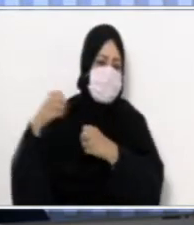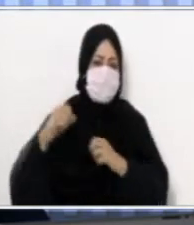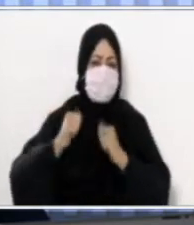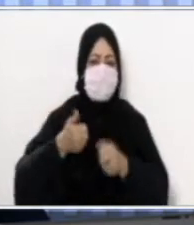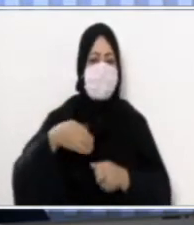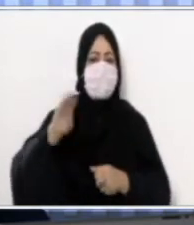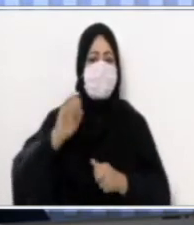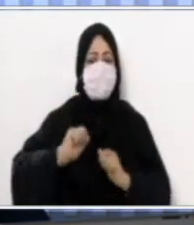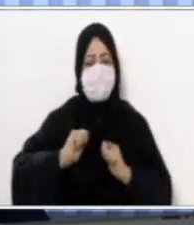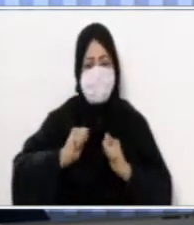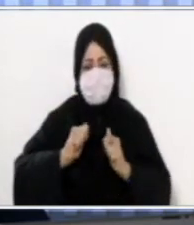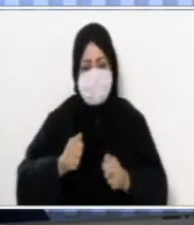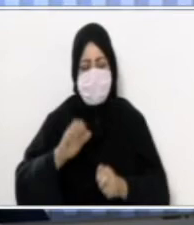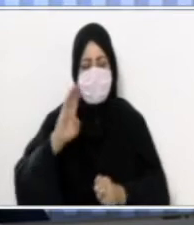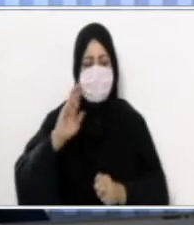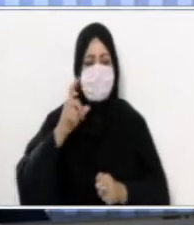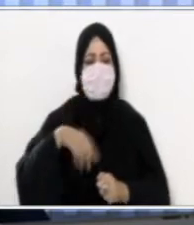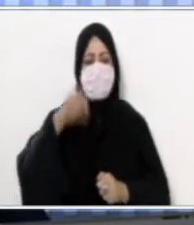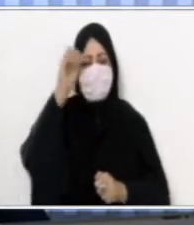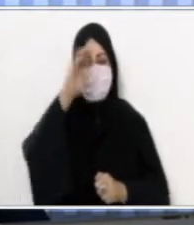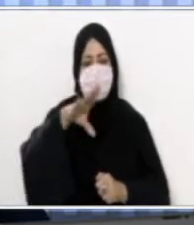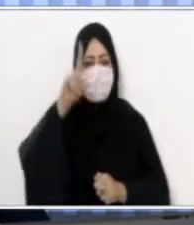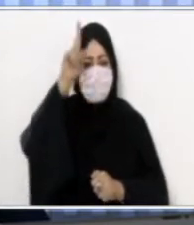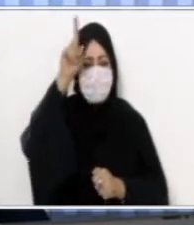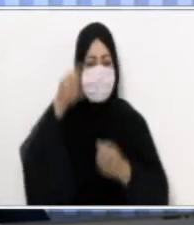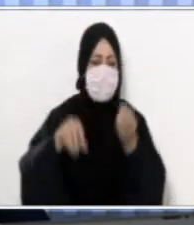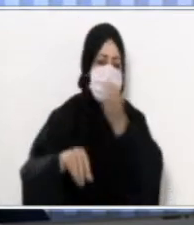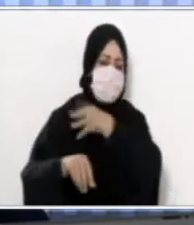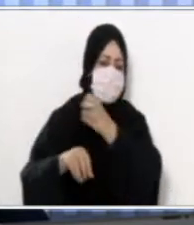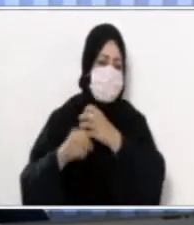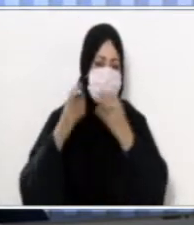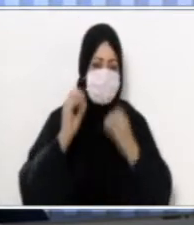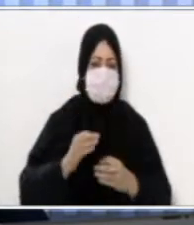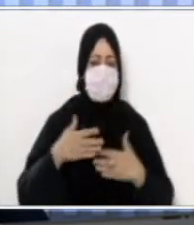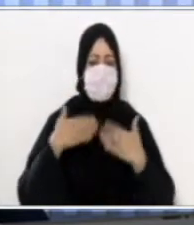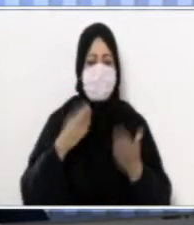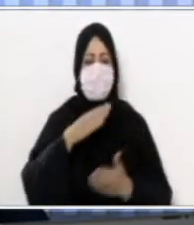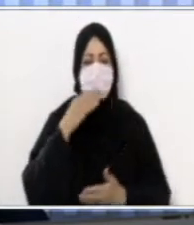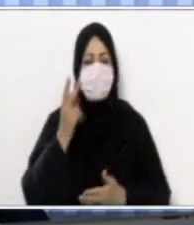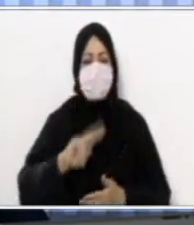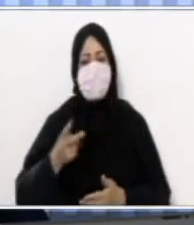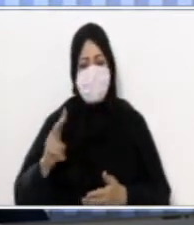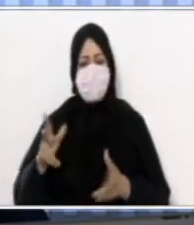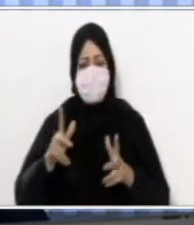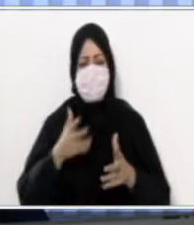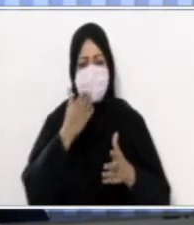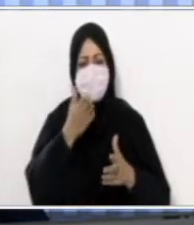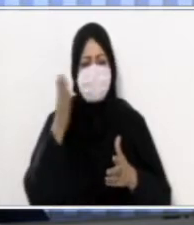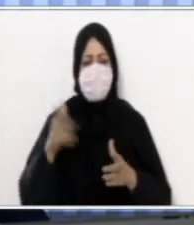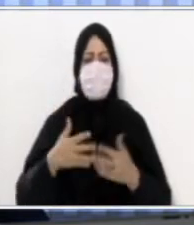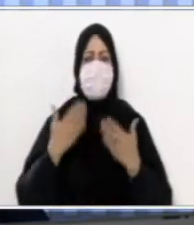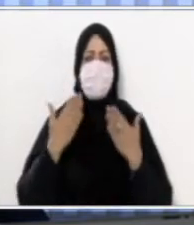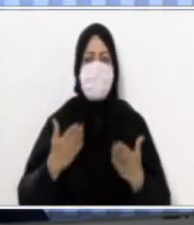هذه القناة خير الجزاء وفي غيرها من القنوات التي تدعو إلى الخير والفضيلة ونشر دين الله سبحانه